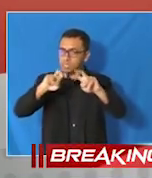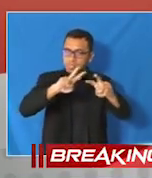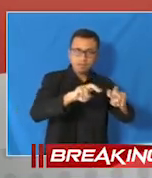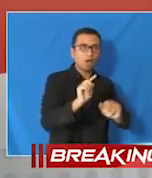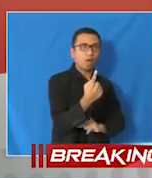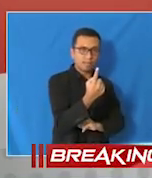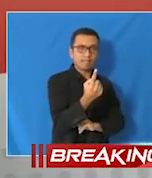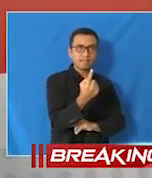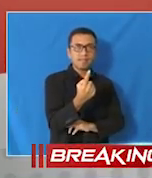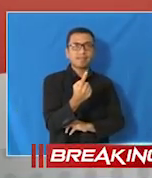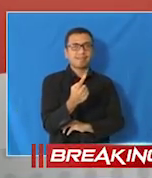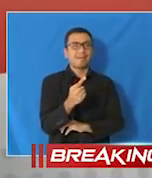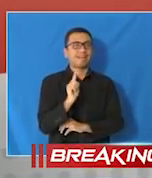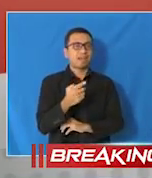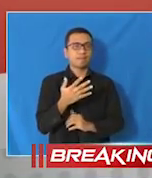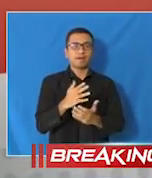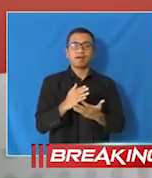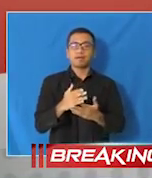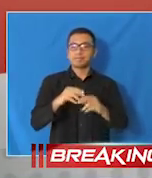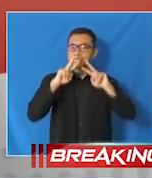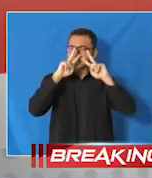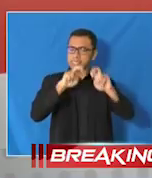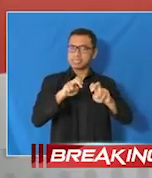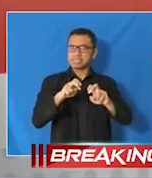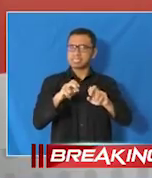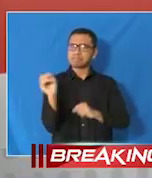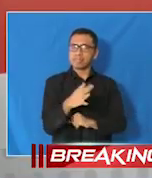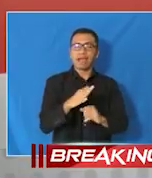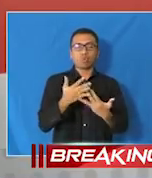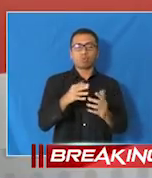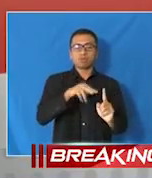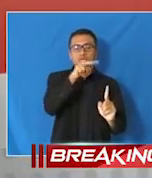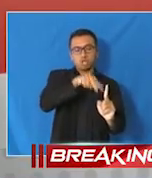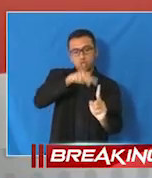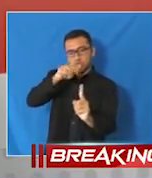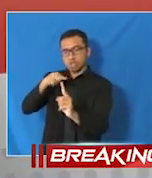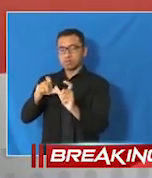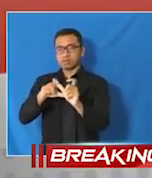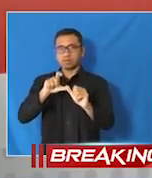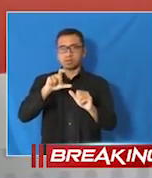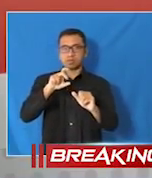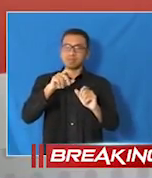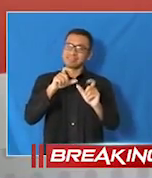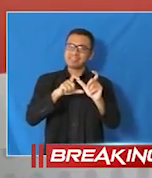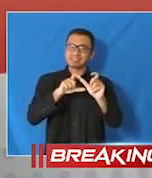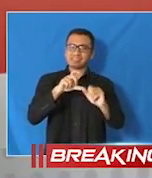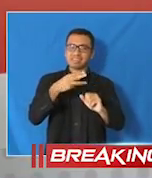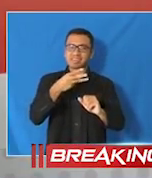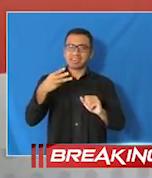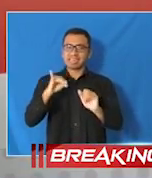untuk melaksanakan pemeriksaan massal skrining namanya skrining yang kita lakukan dengan menggunakan